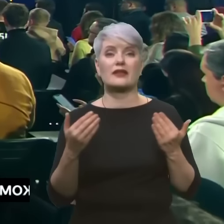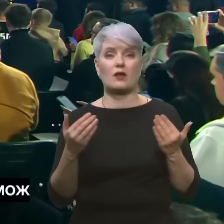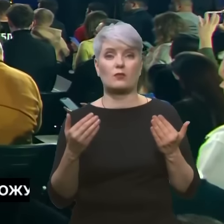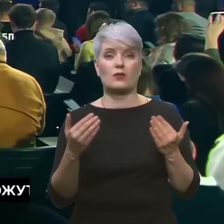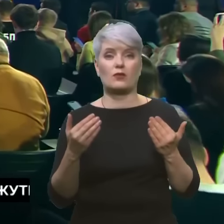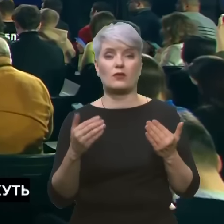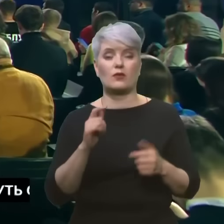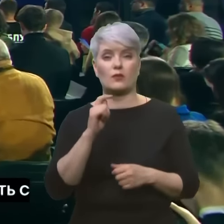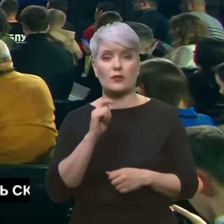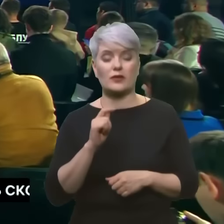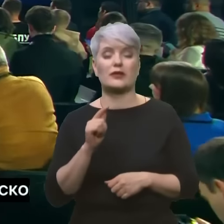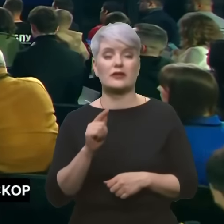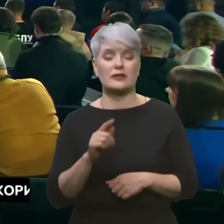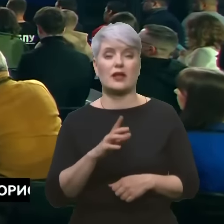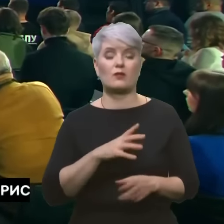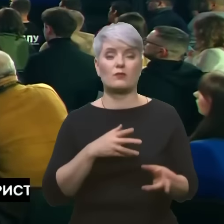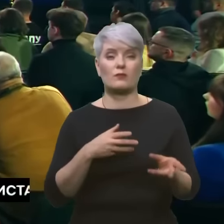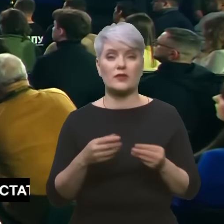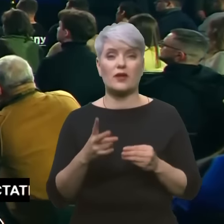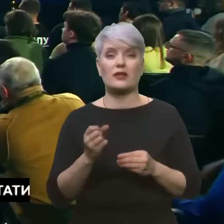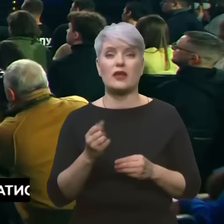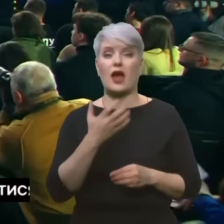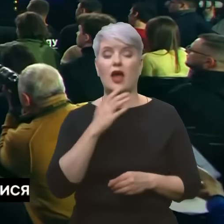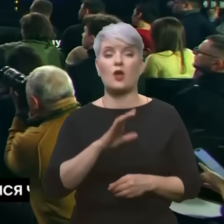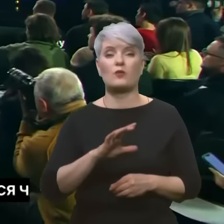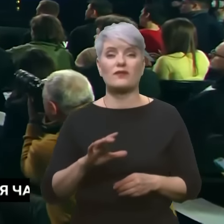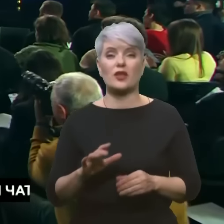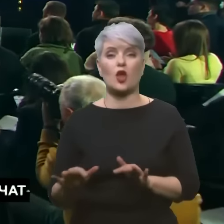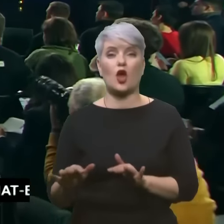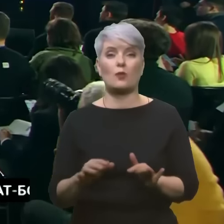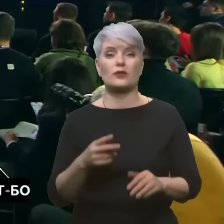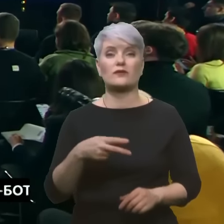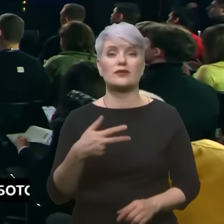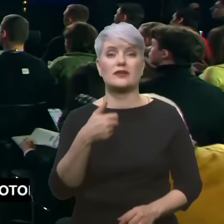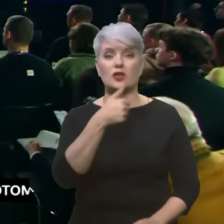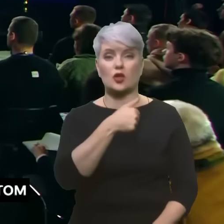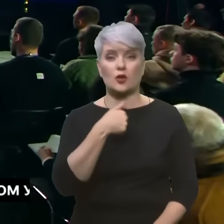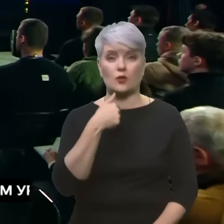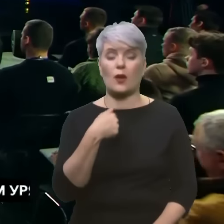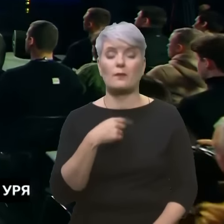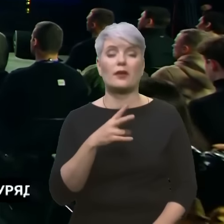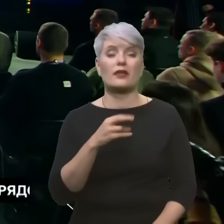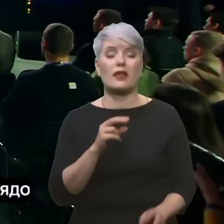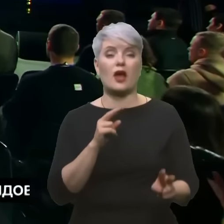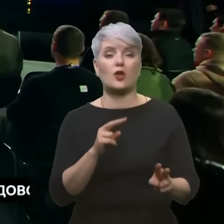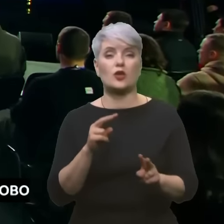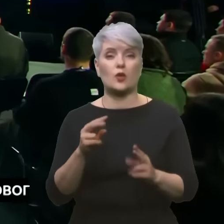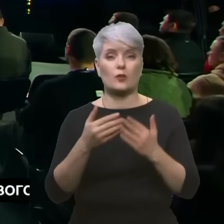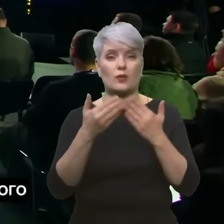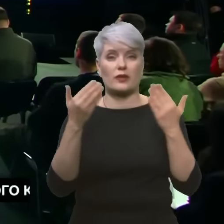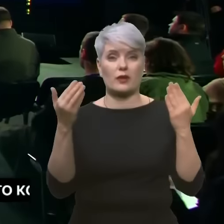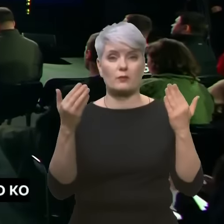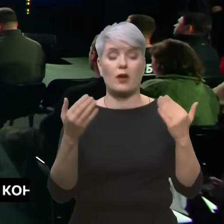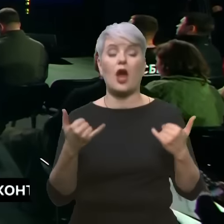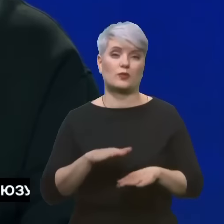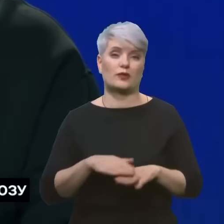вплив на південну операцію 23-го року. Ми не контролюємо небо, у нас